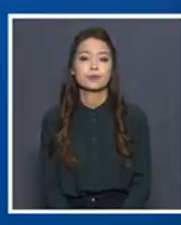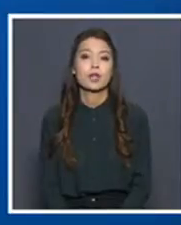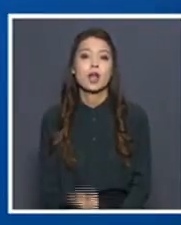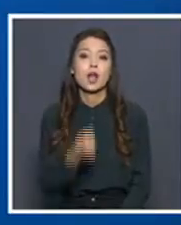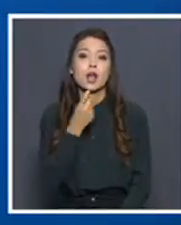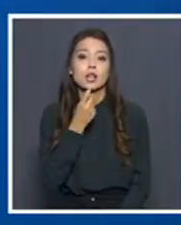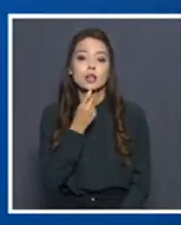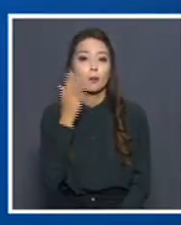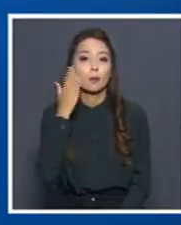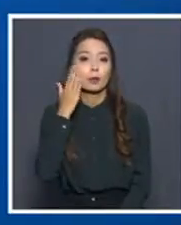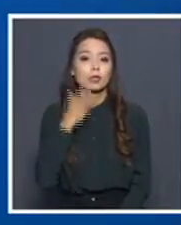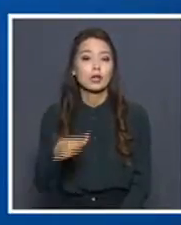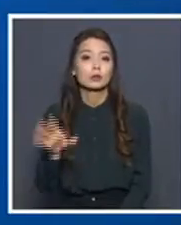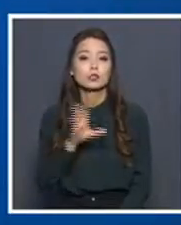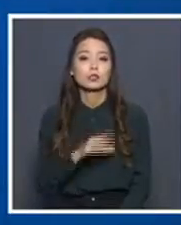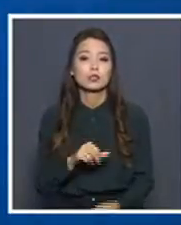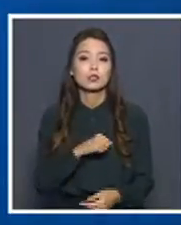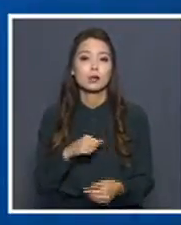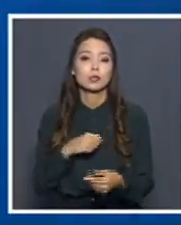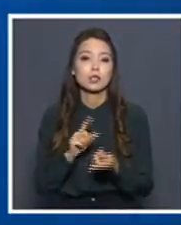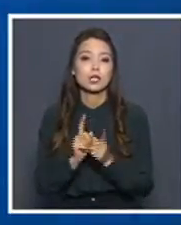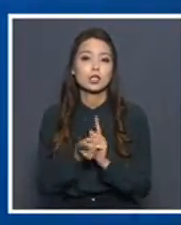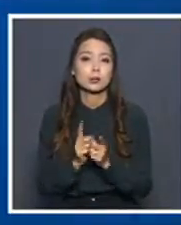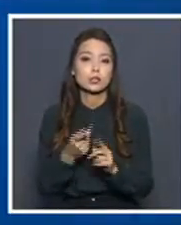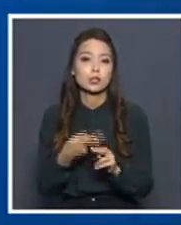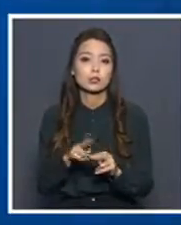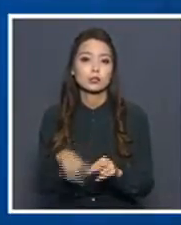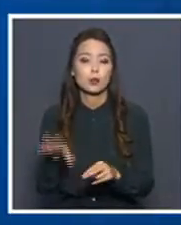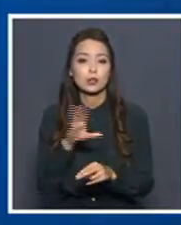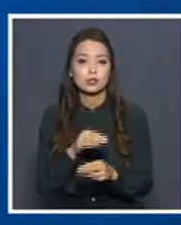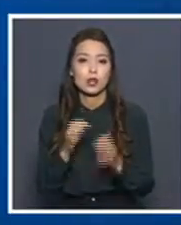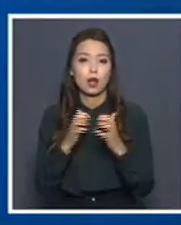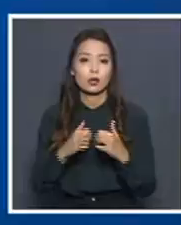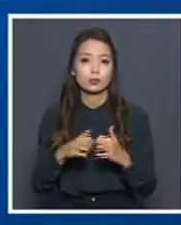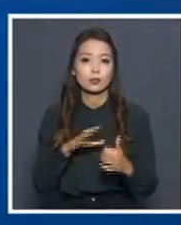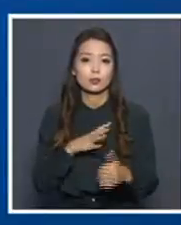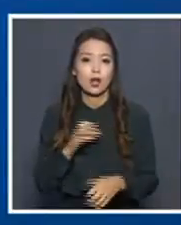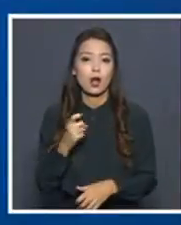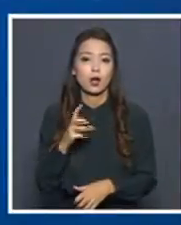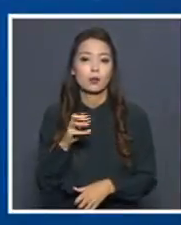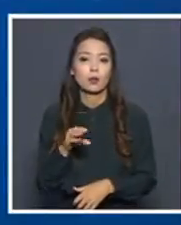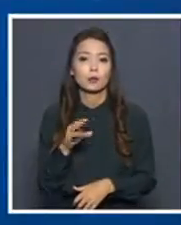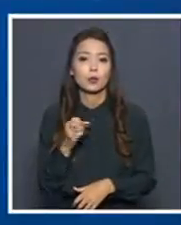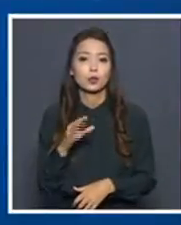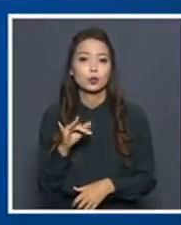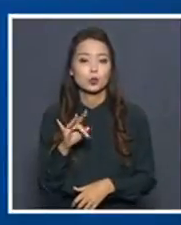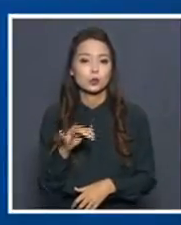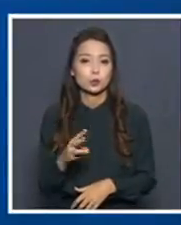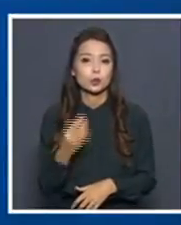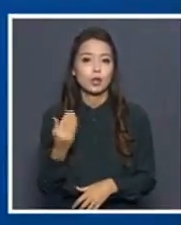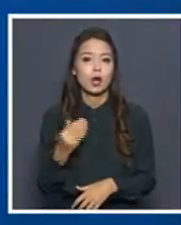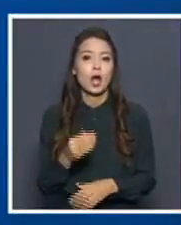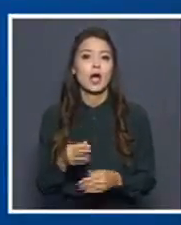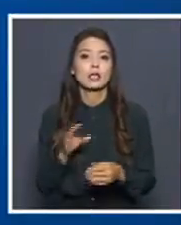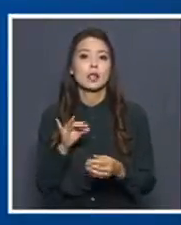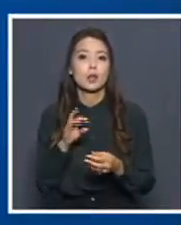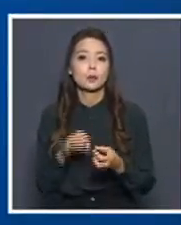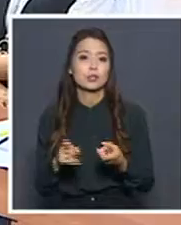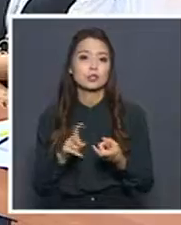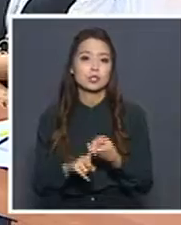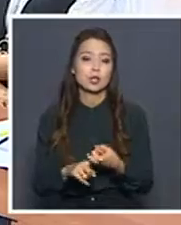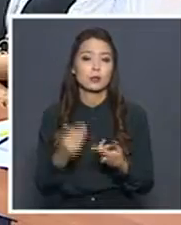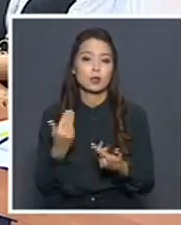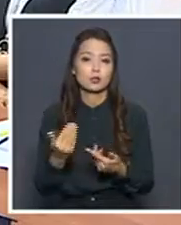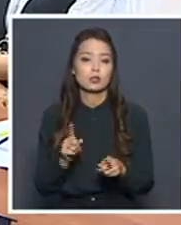Тіл мамандары салалық терминдерді аударудың әдіс тәсілдерін талқылады. Ахмет Байтұрсынұлының термин жасамға қатысты құнды